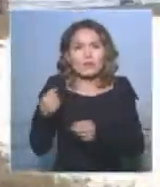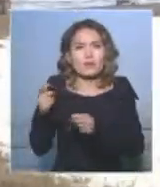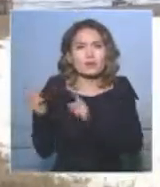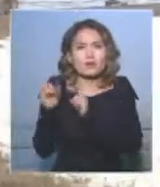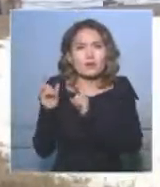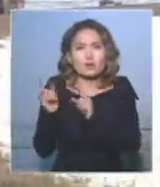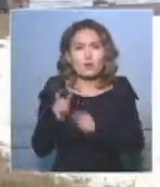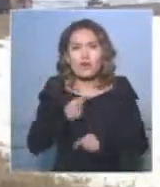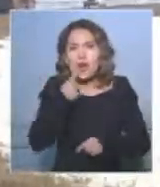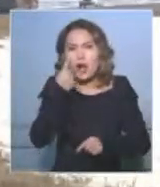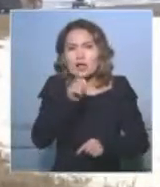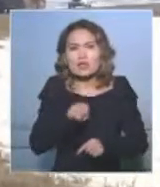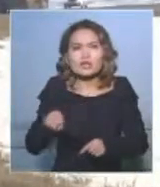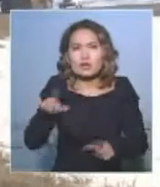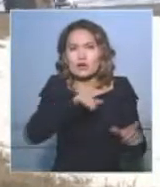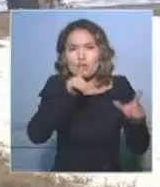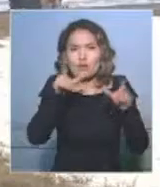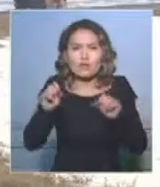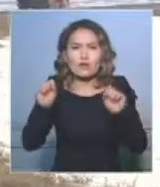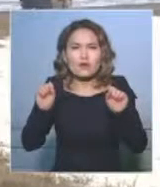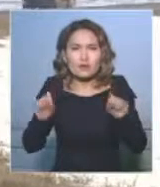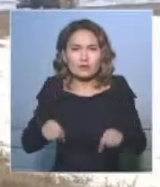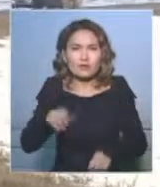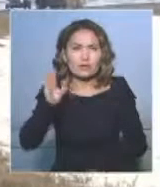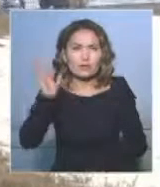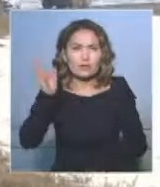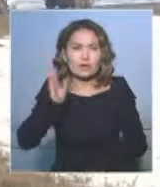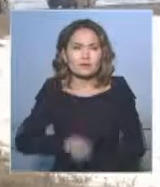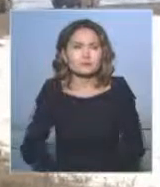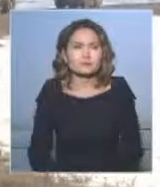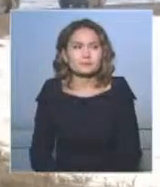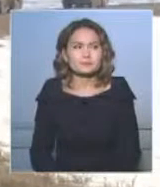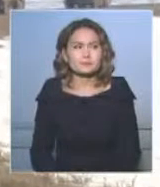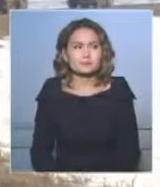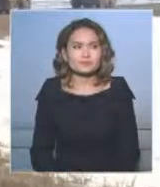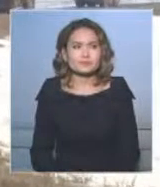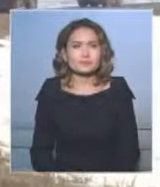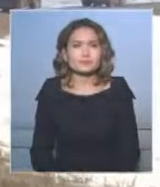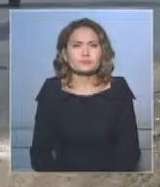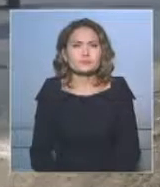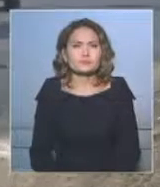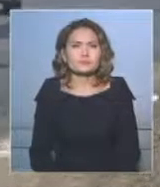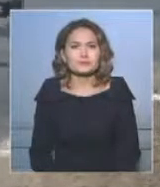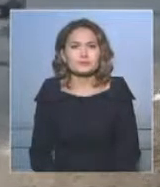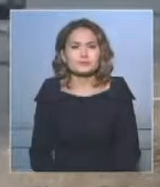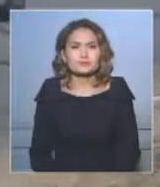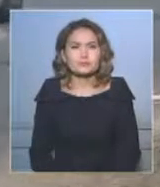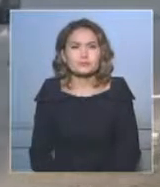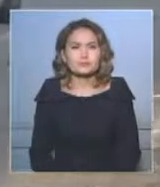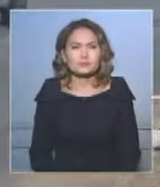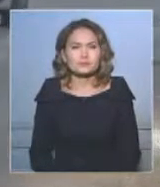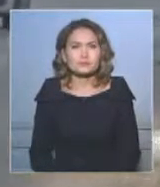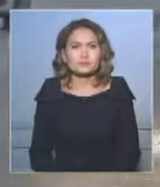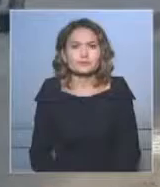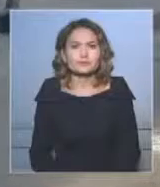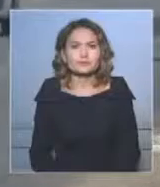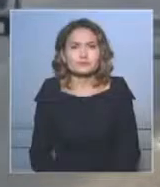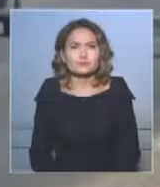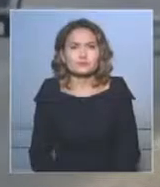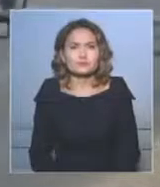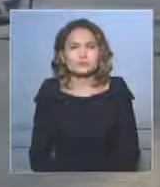алыс Еуропаға шығуға мүмкіндік алады. Талғат Серікқалиұлы, Талғат Өтеғұлов, Амантай Матенов, Азылхан Уахитов, Атырау 24